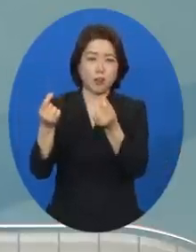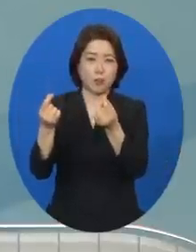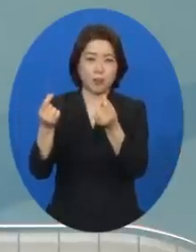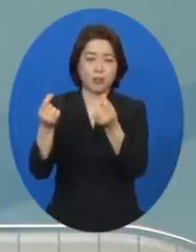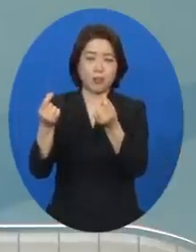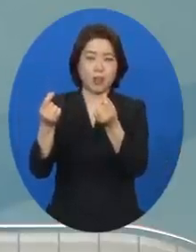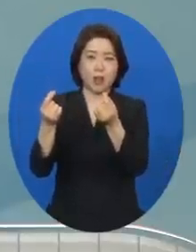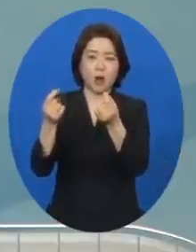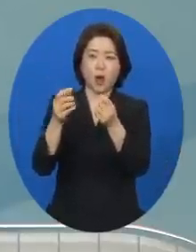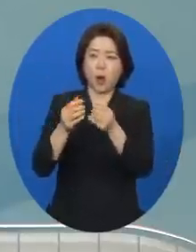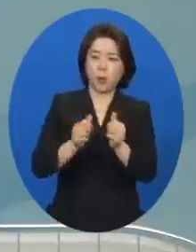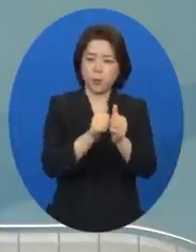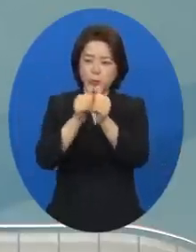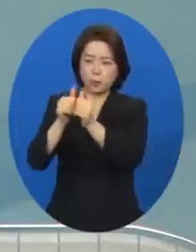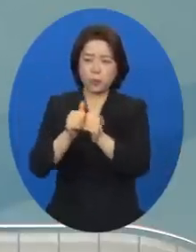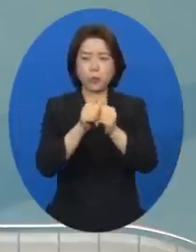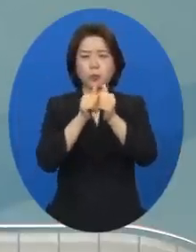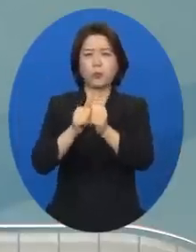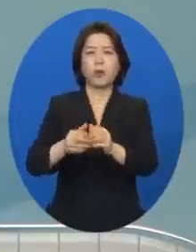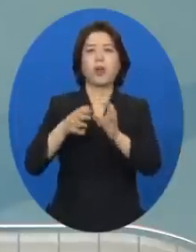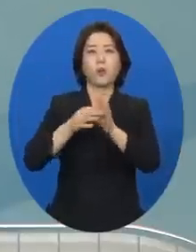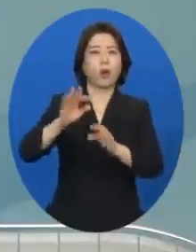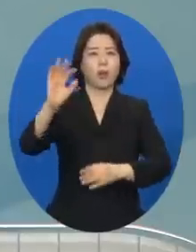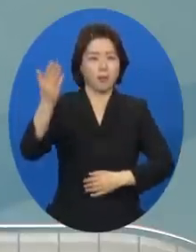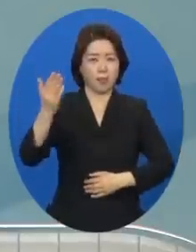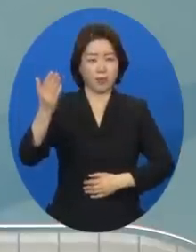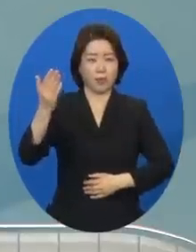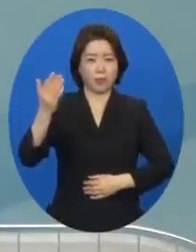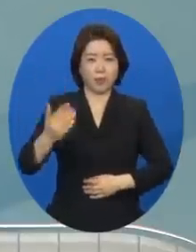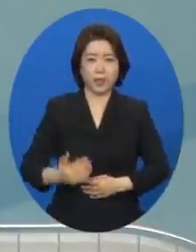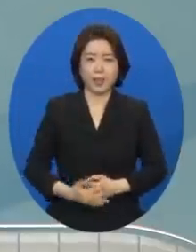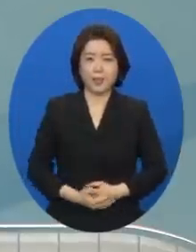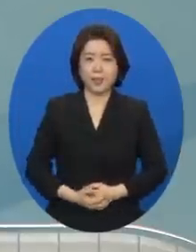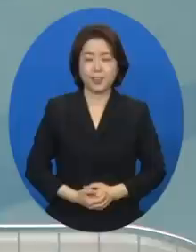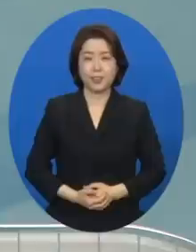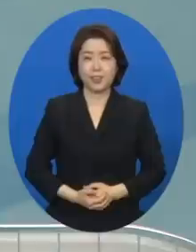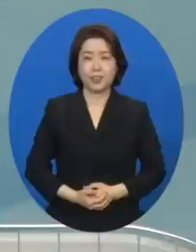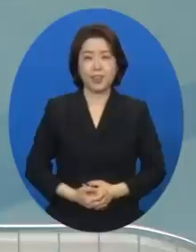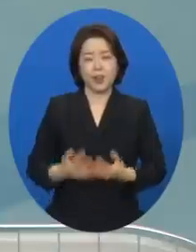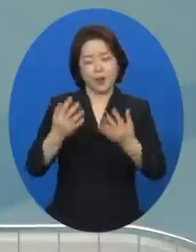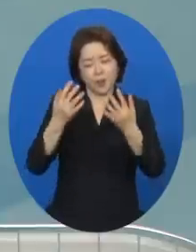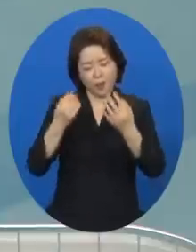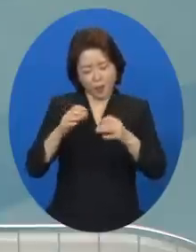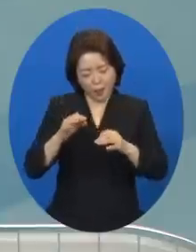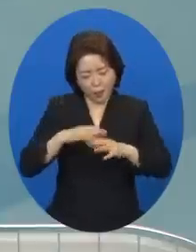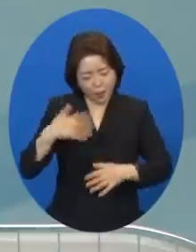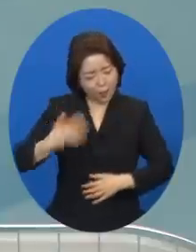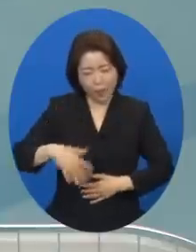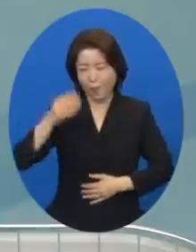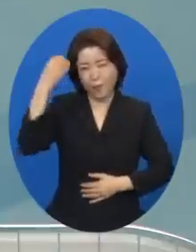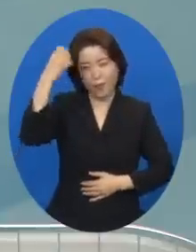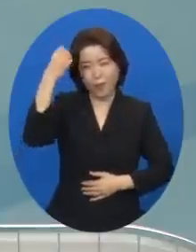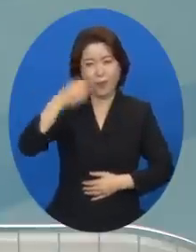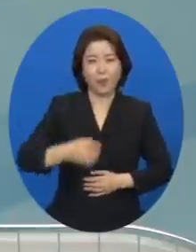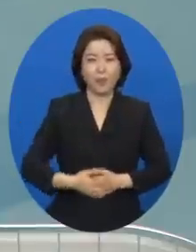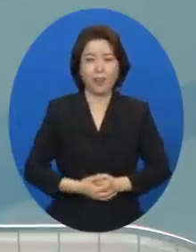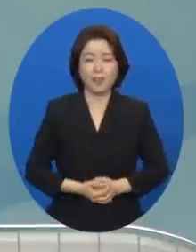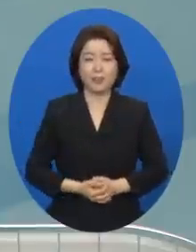동력 동행 하는 관계가 된다는 거예요 얼마 날 놀랍습니다 까